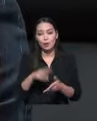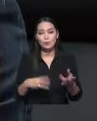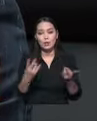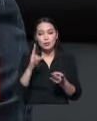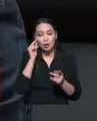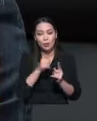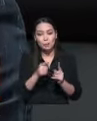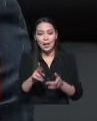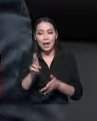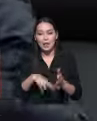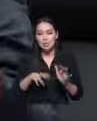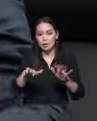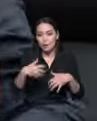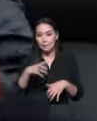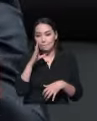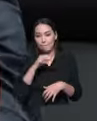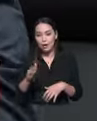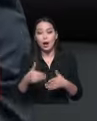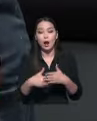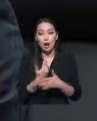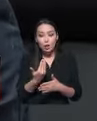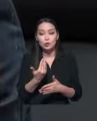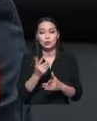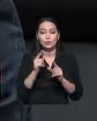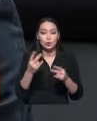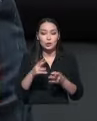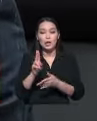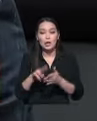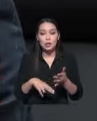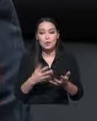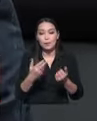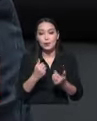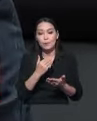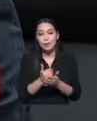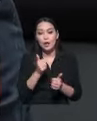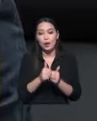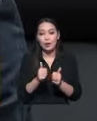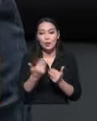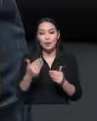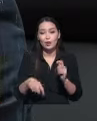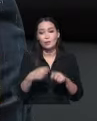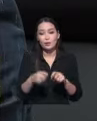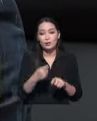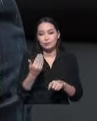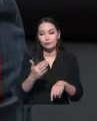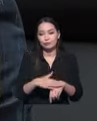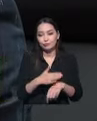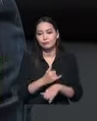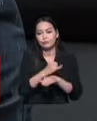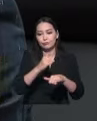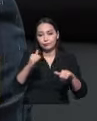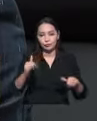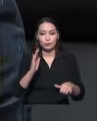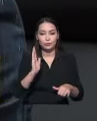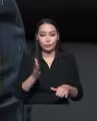лицензиясы тартып алынады. Одан кейін қайтадан қорғап, қайтадан алға жұмыс істеу мүмкіндігі бар, бірақ әр бұзған сайын оған берілетін жазада күшейтіле береді, еселене беретін